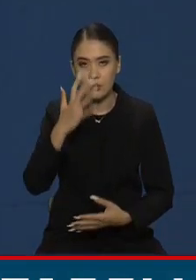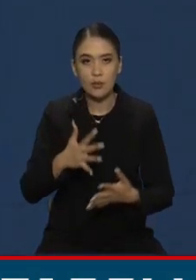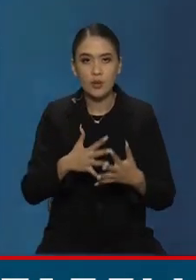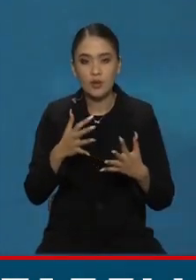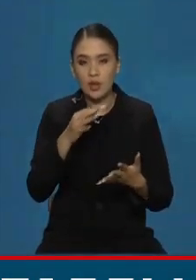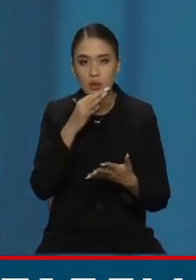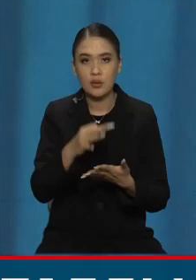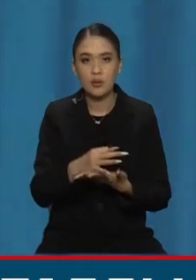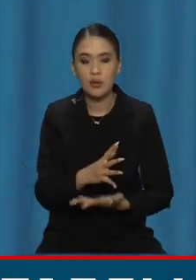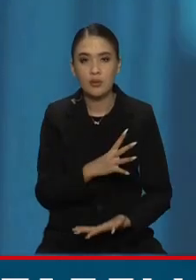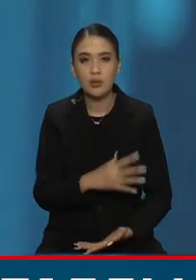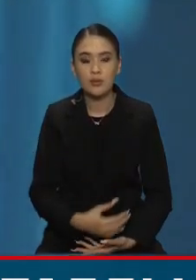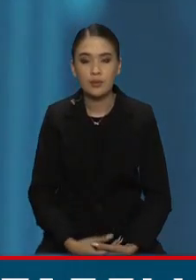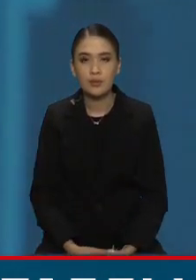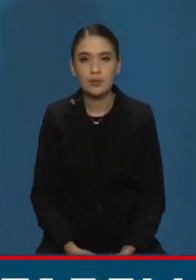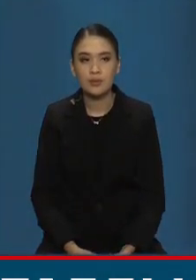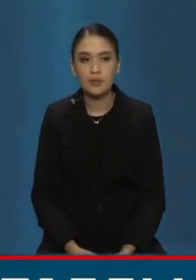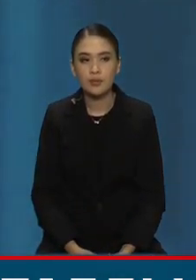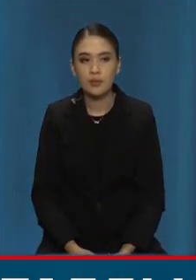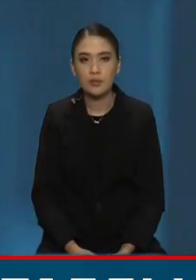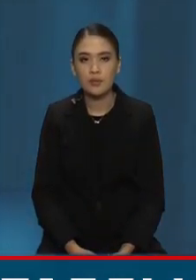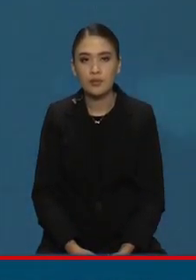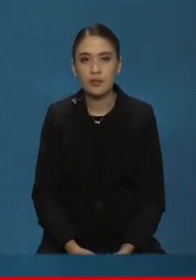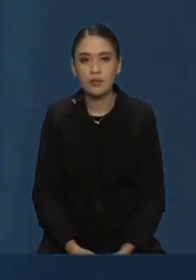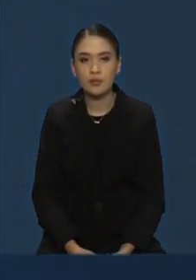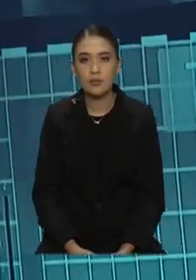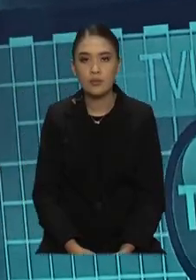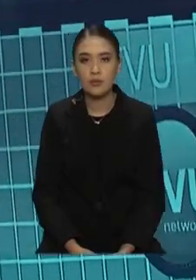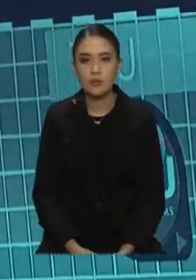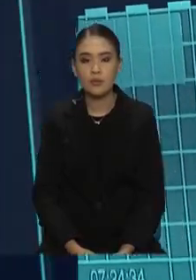бергеніңізге көп-көп рахмет. Жұмысыңызға табыс тілейміз. Рахмет, сау болыңыз.